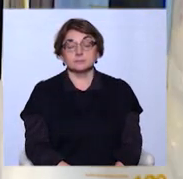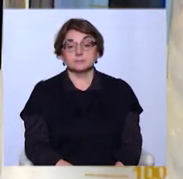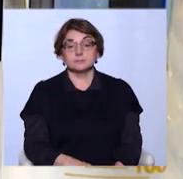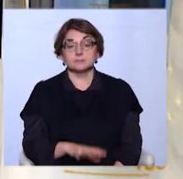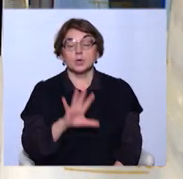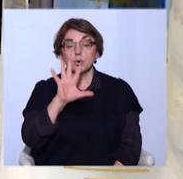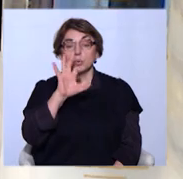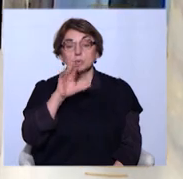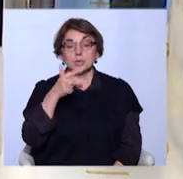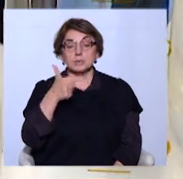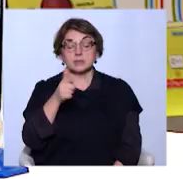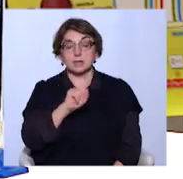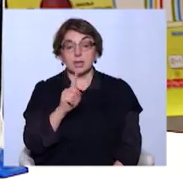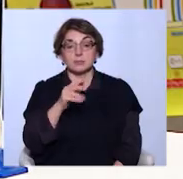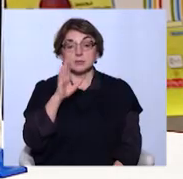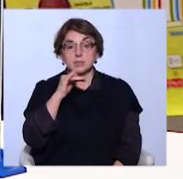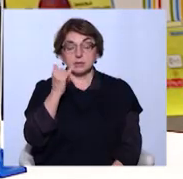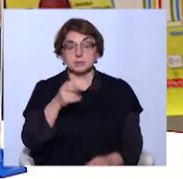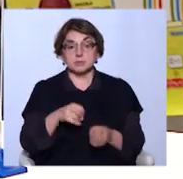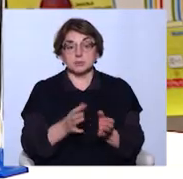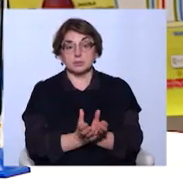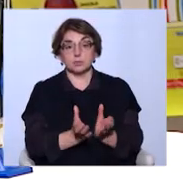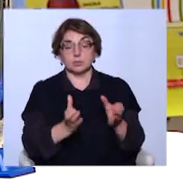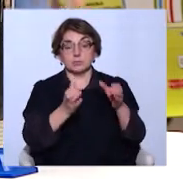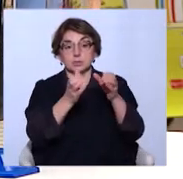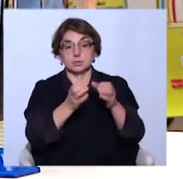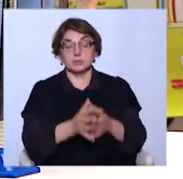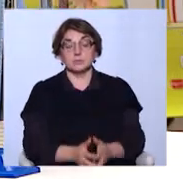ლიტრ წყალს კოლბაში